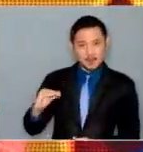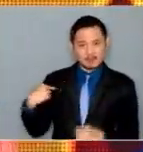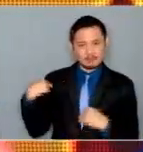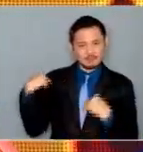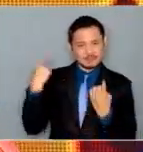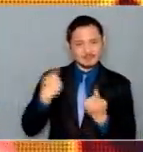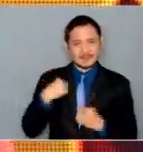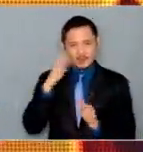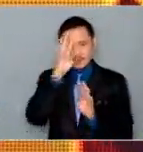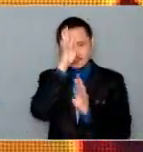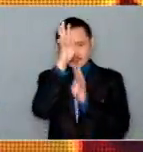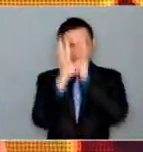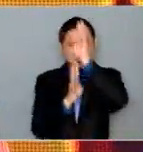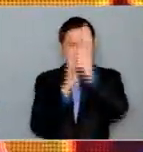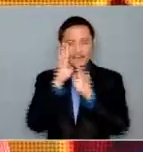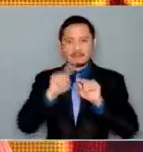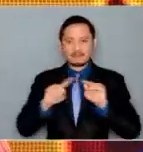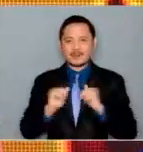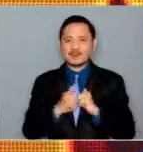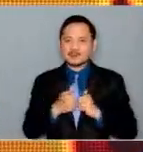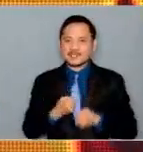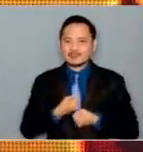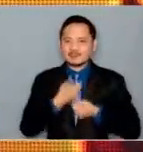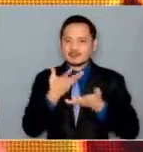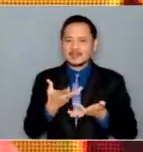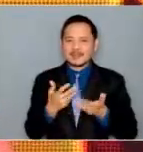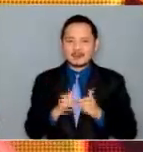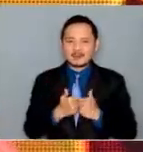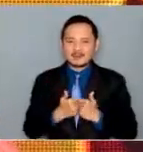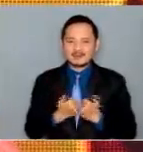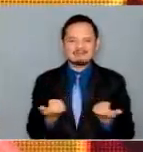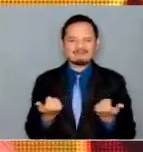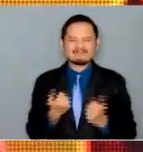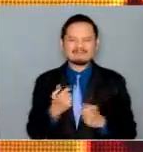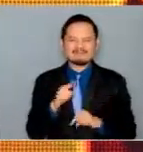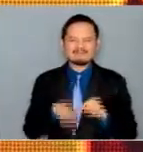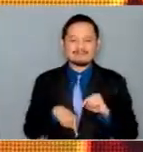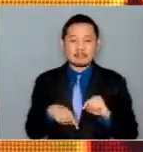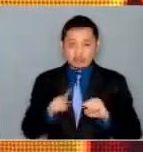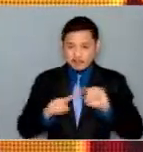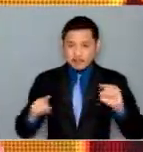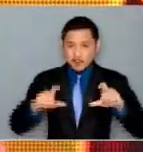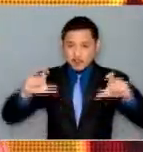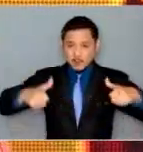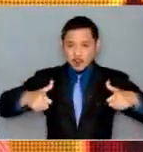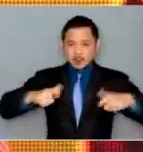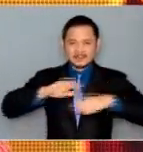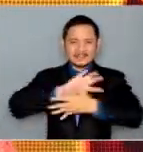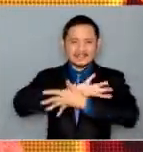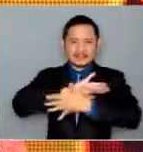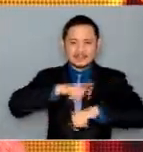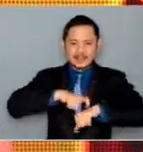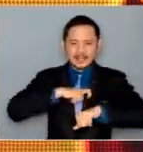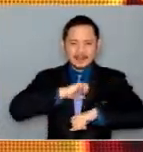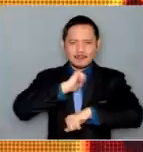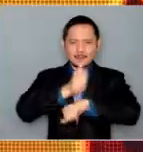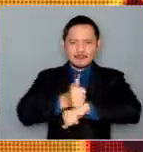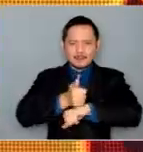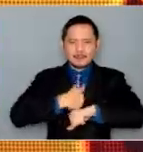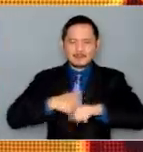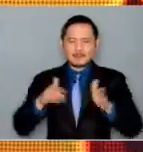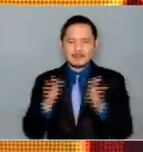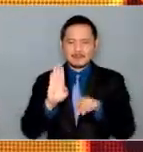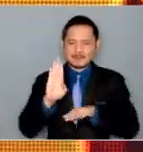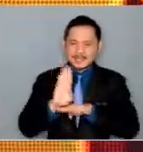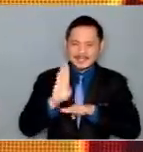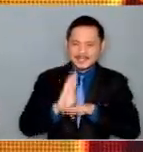ko kasi siya ma-express siya sa chosen field ko. So, I said nung pandemic, why not start a small business? Mm-hmm. So, naisip ko dati mga plato,